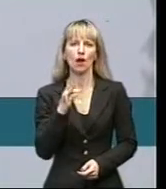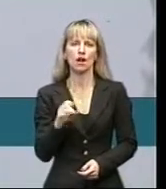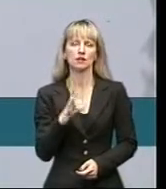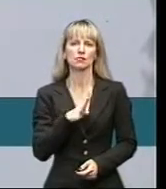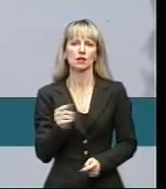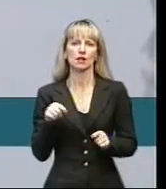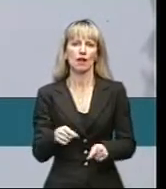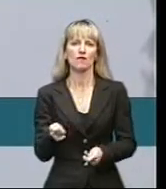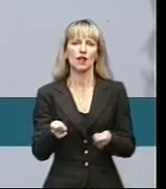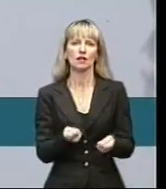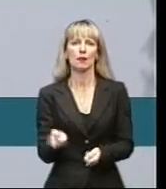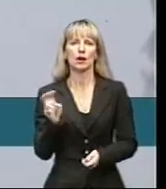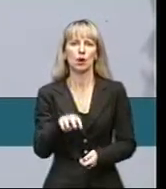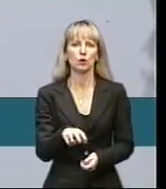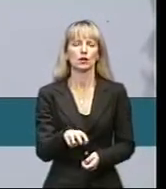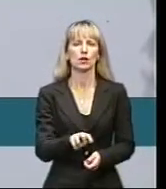Влада приходила, відходила.